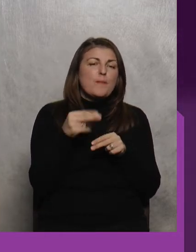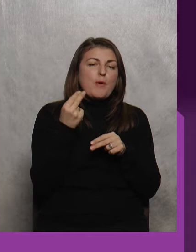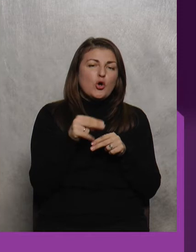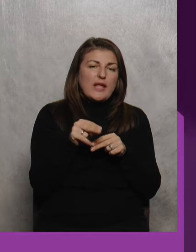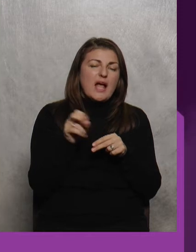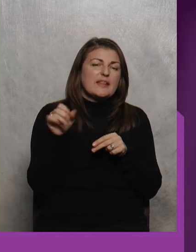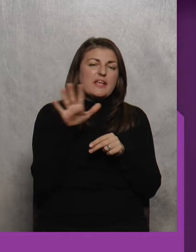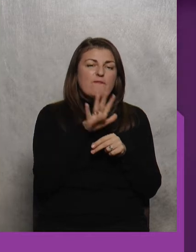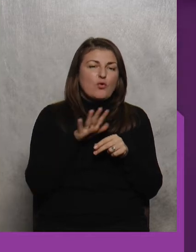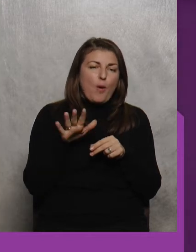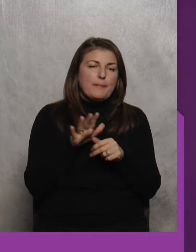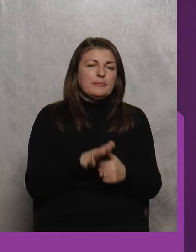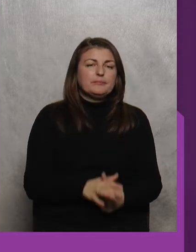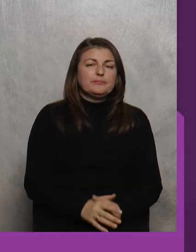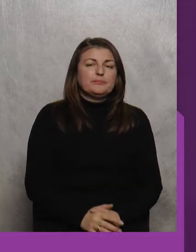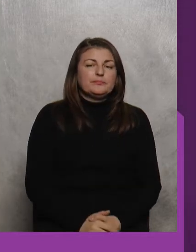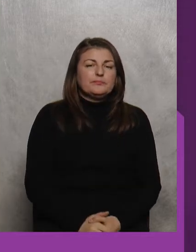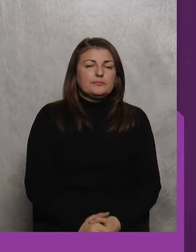чемпіонат Європи.